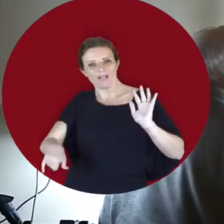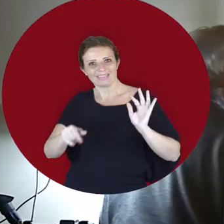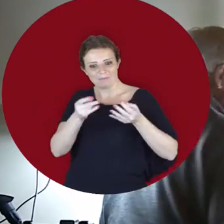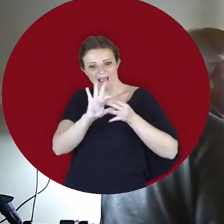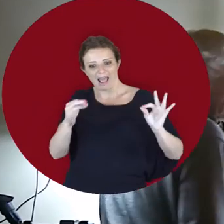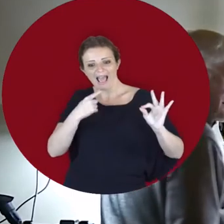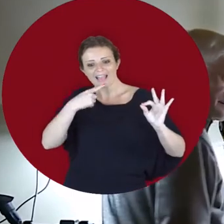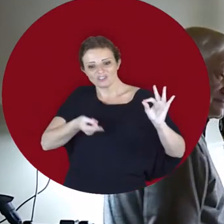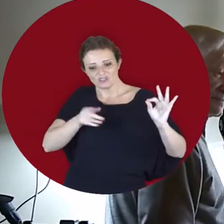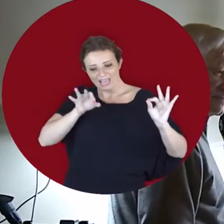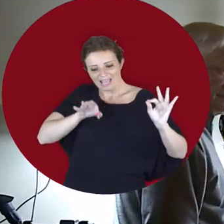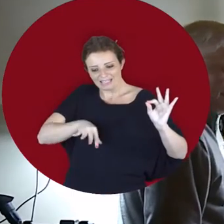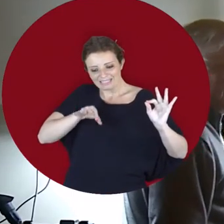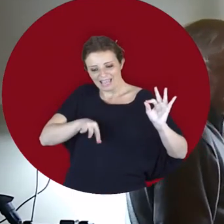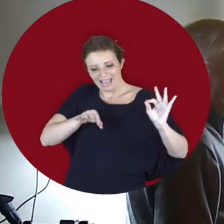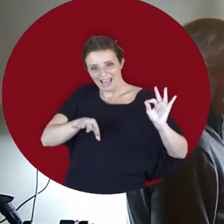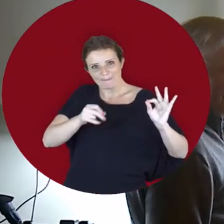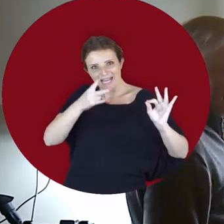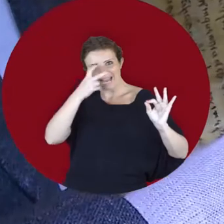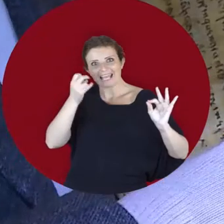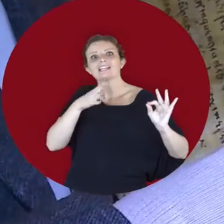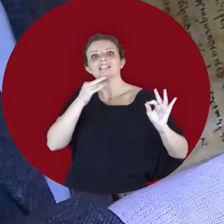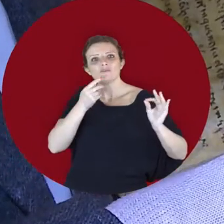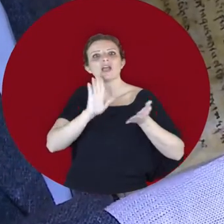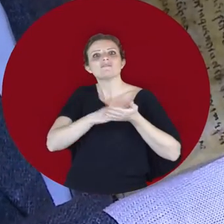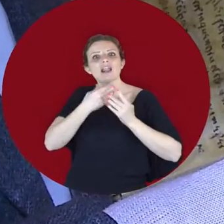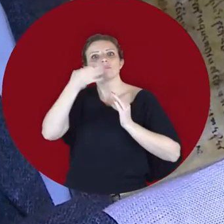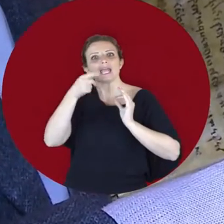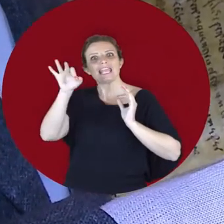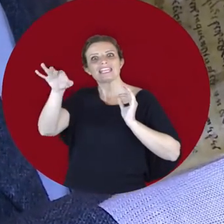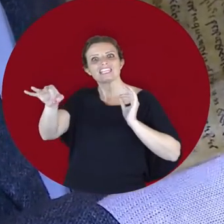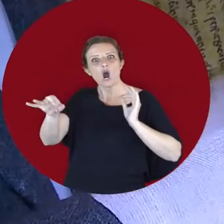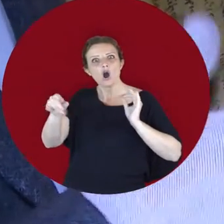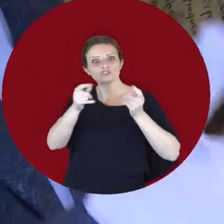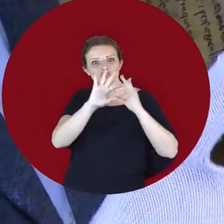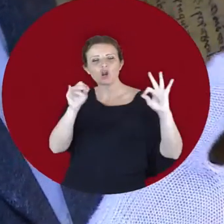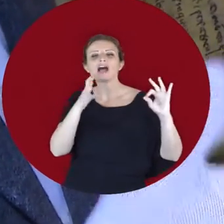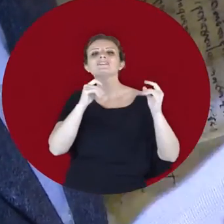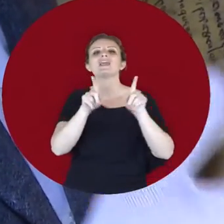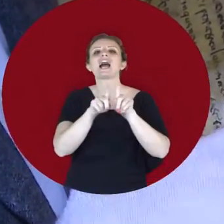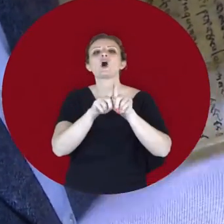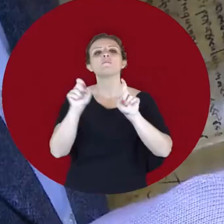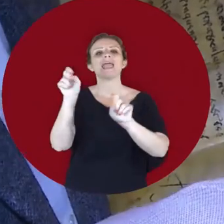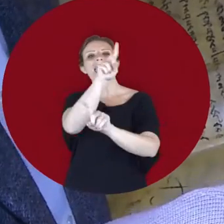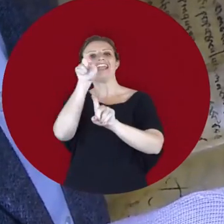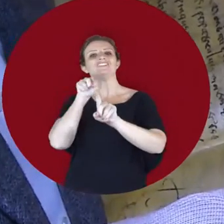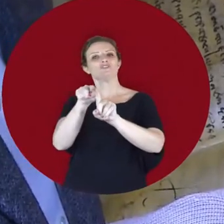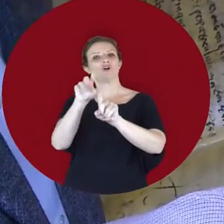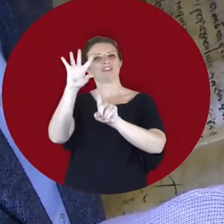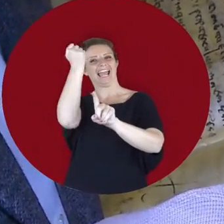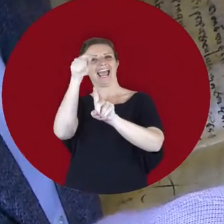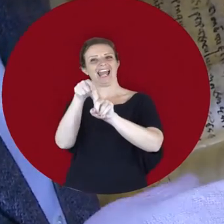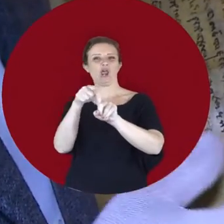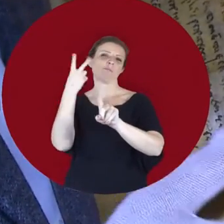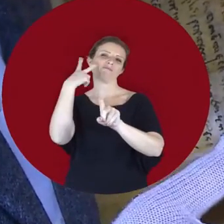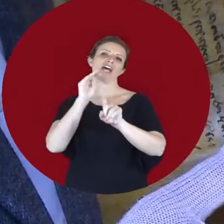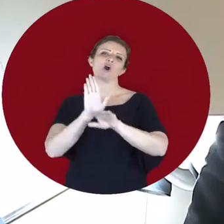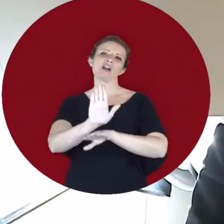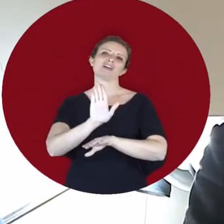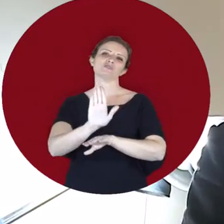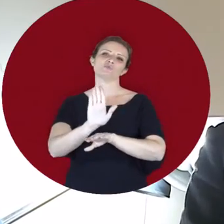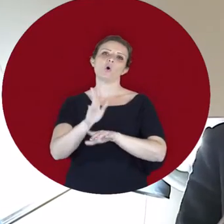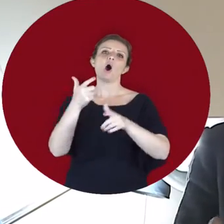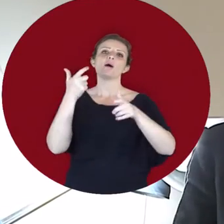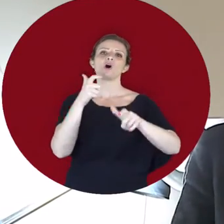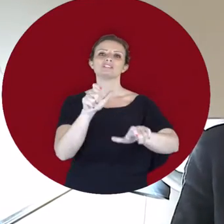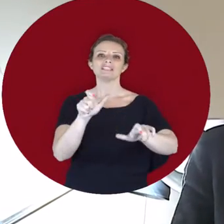seme semenava, che era l'inchiostro che cadeva sulla pergamena. Questo che viene definito come l'indovinello veronese,